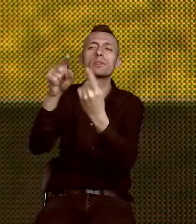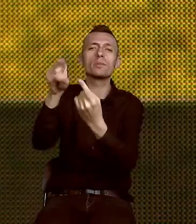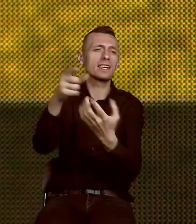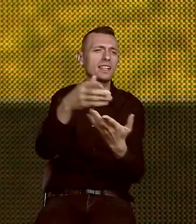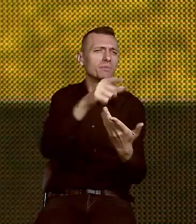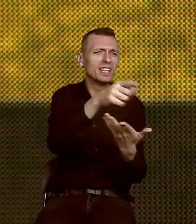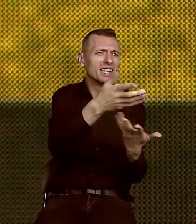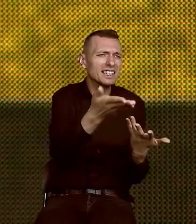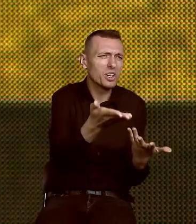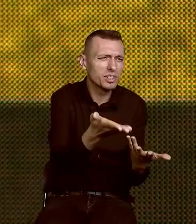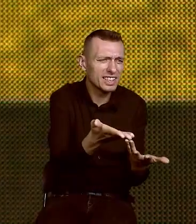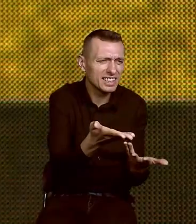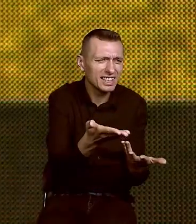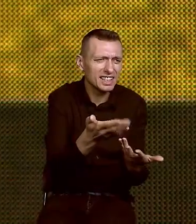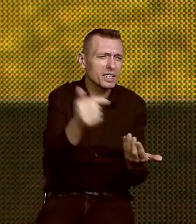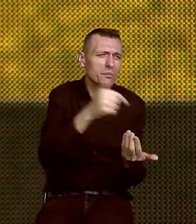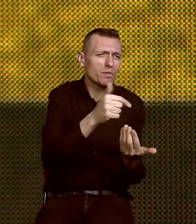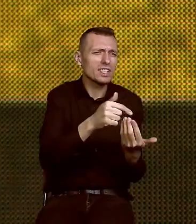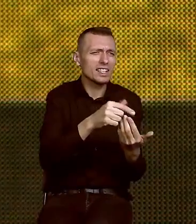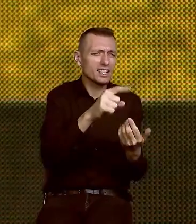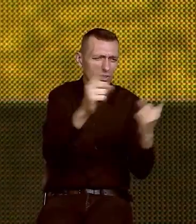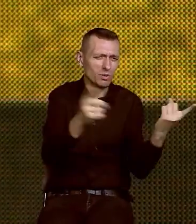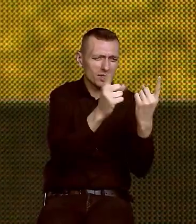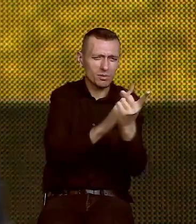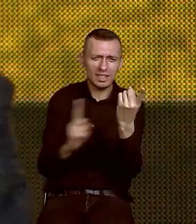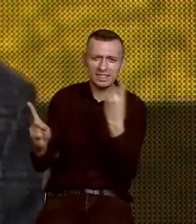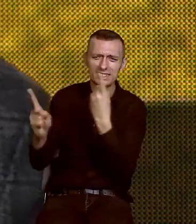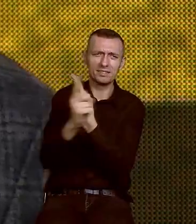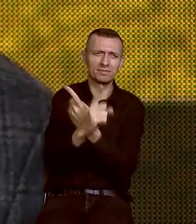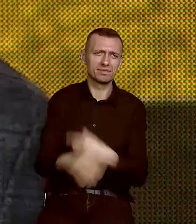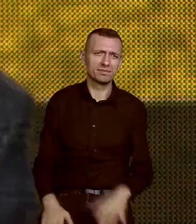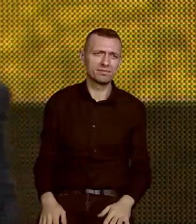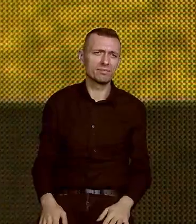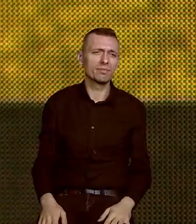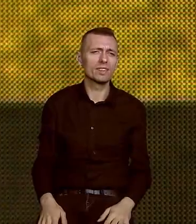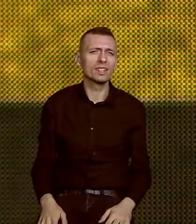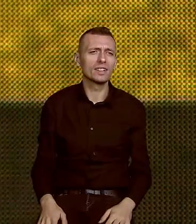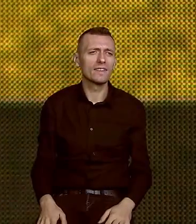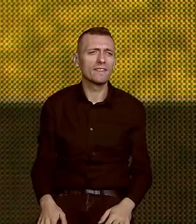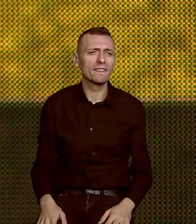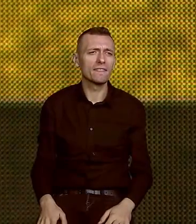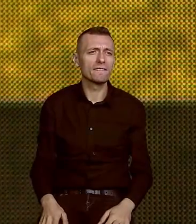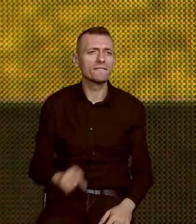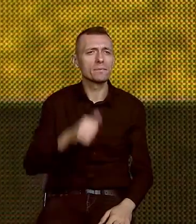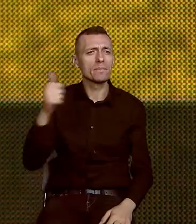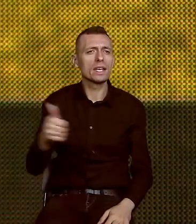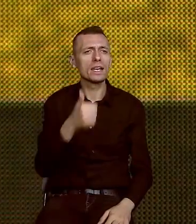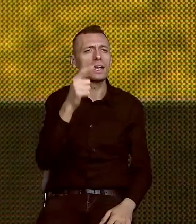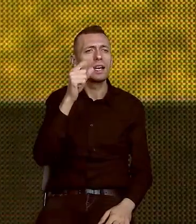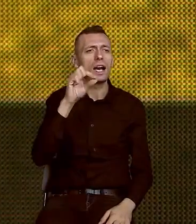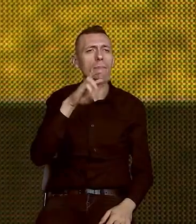samochodu pod drzewie, na którym siedzą ptaki. Lub czytając apostoła Pawła, uciekaj